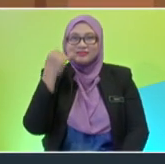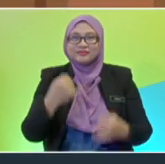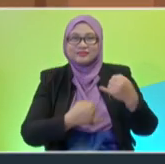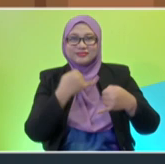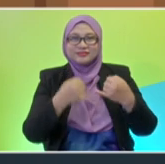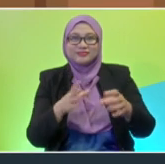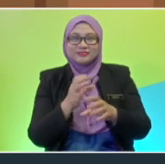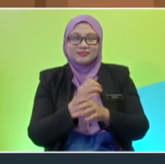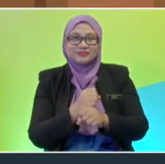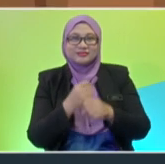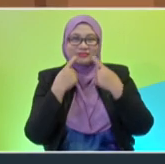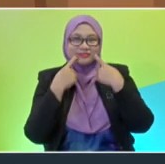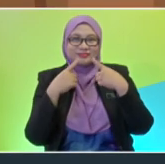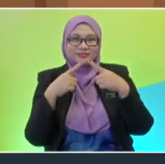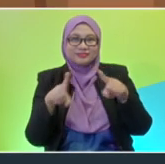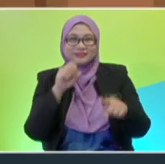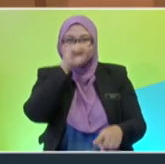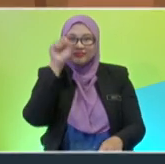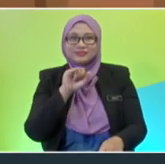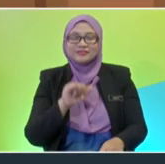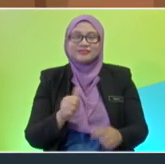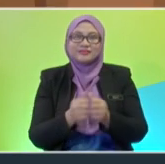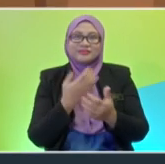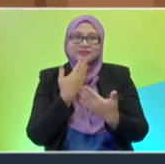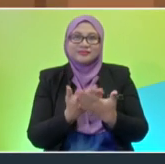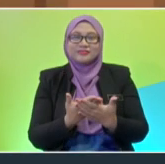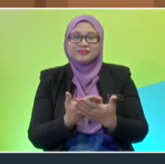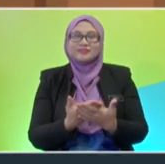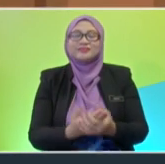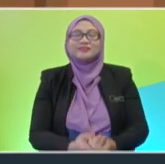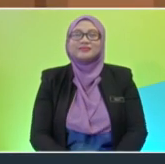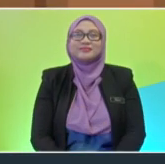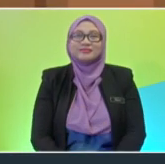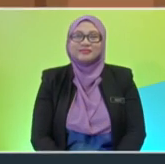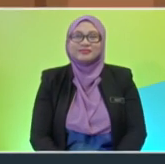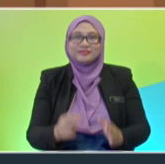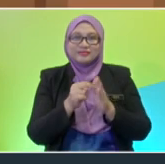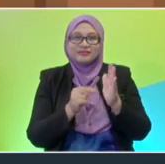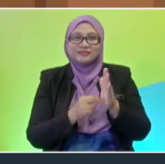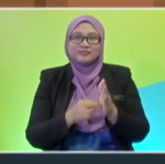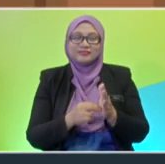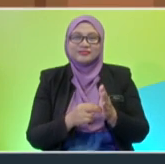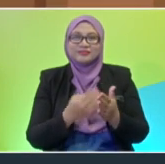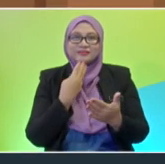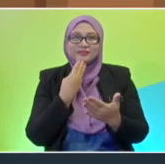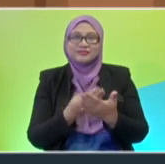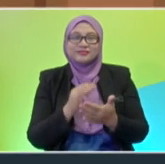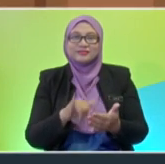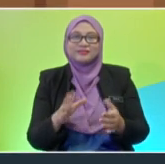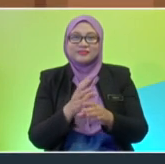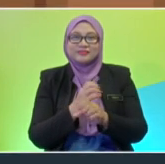dengan baik yaitu pengajaran nilai murni dan apa yang dapat kita pelajari daripada cerita tersebut